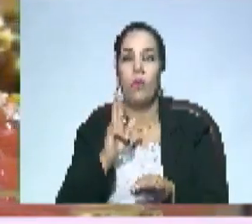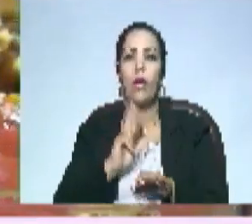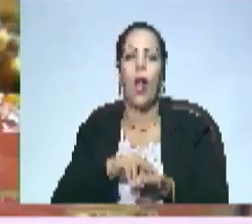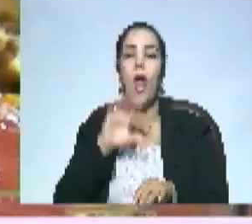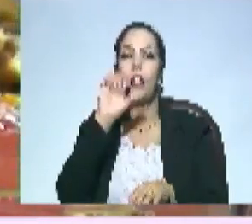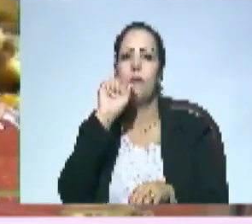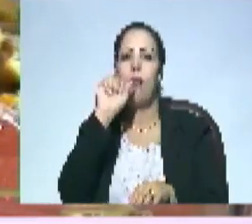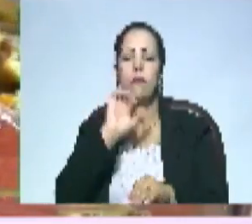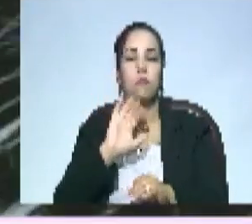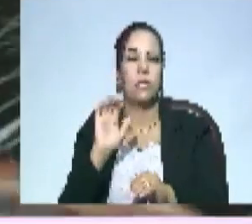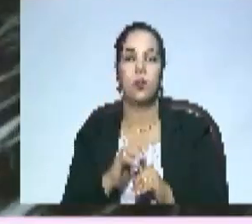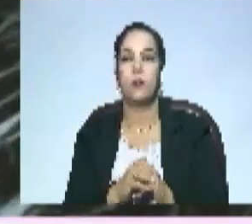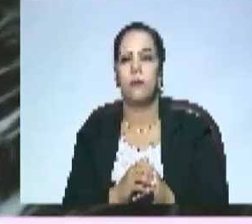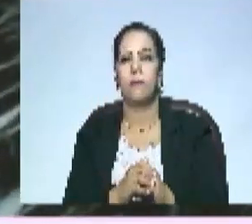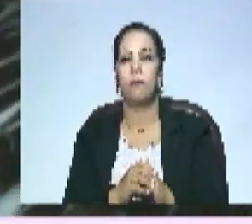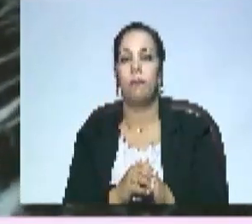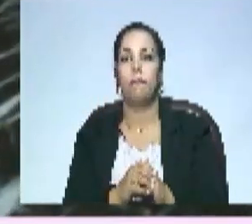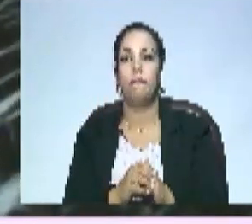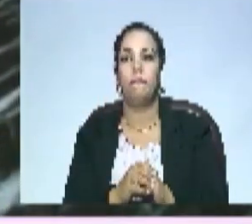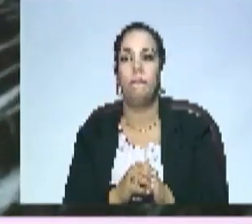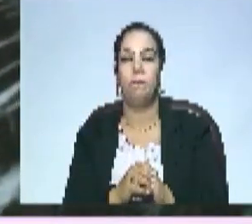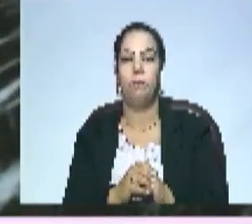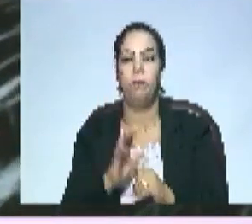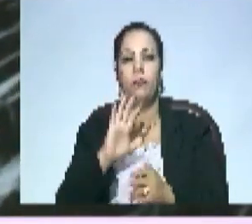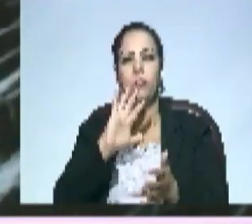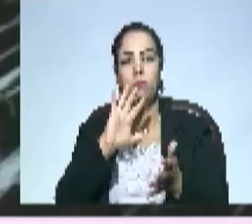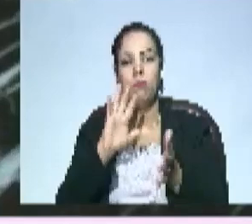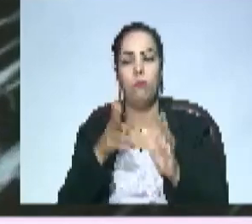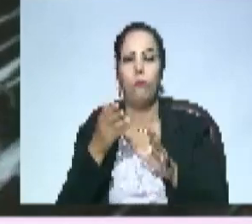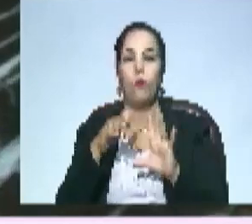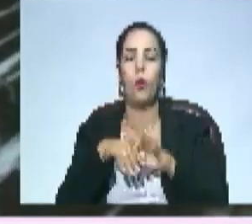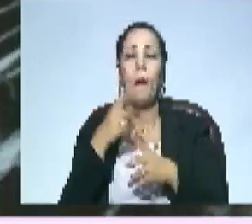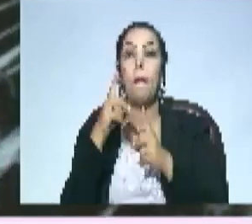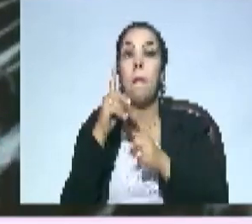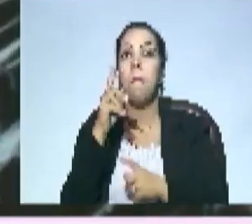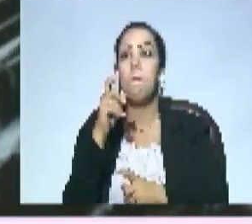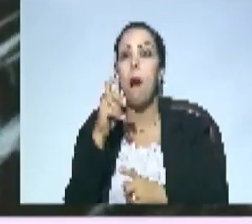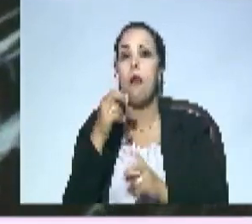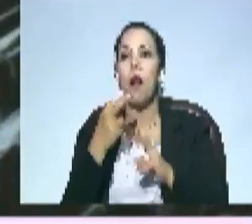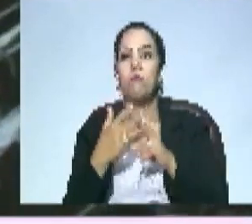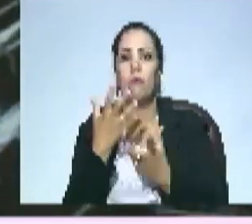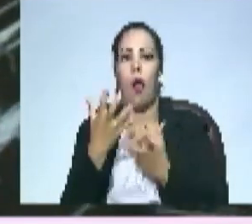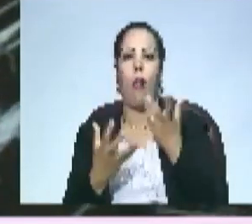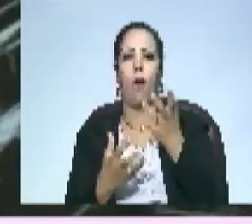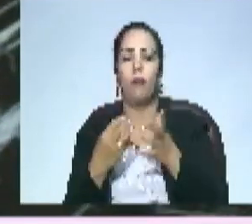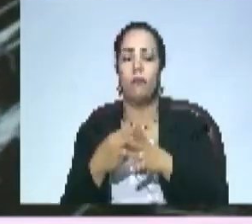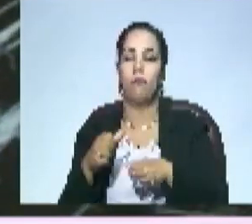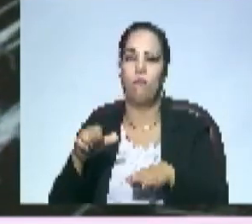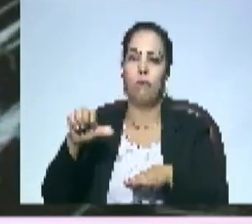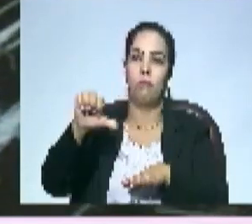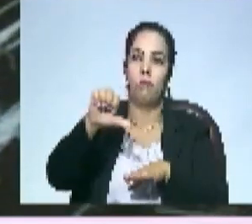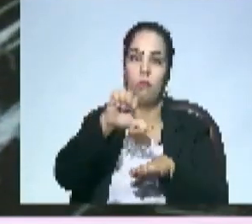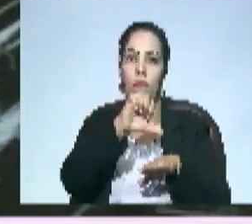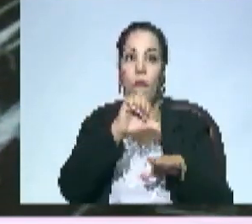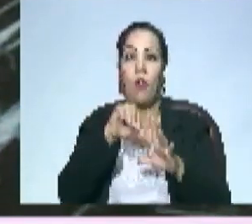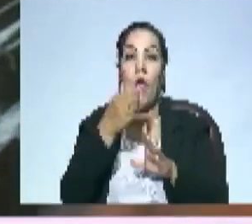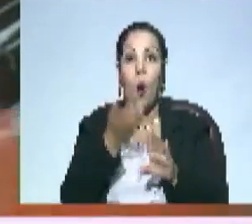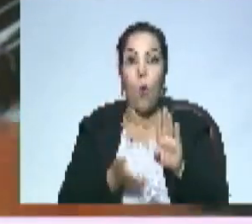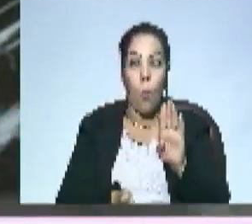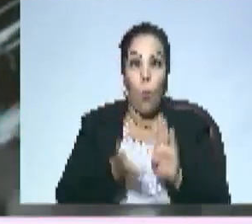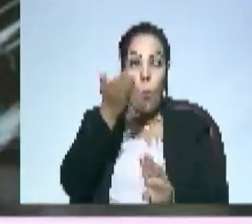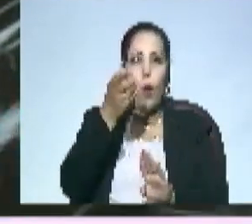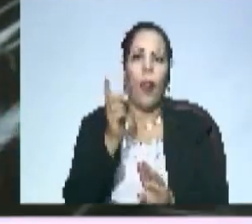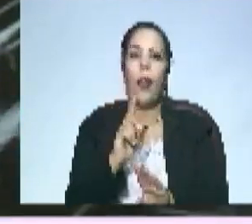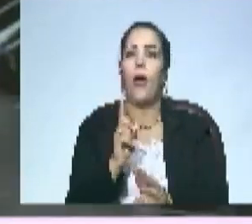الطماطم كده ممكن ناخد مع معانا شويه ميه مغليه نخف دول كده شويه مش عايزين نزود الميه